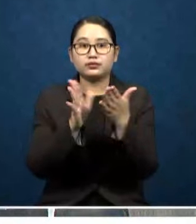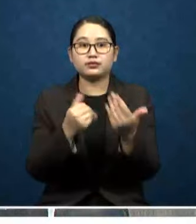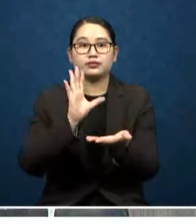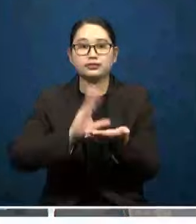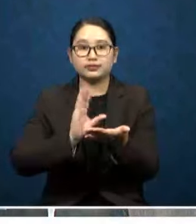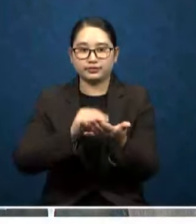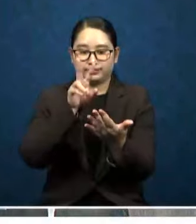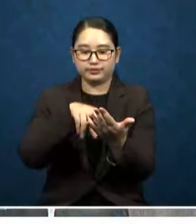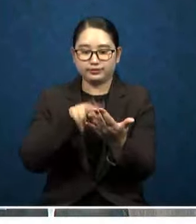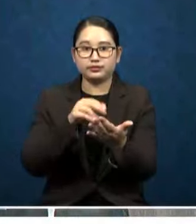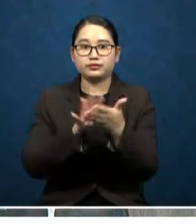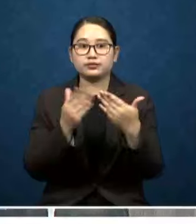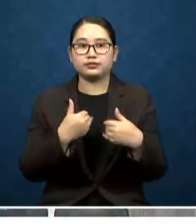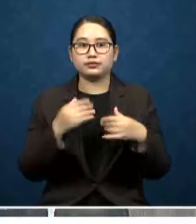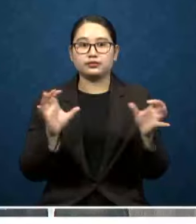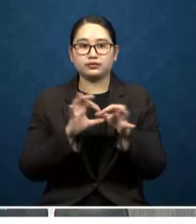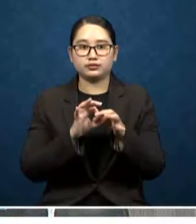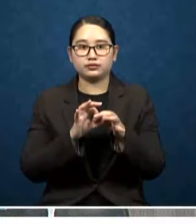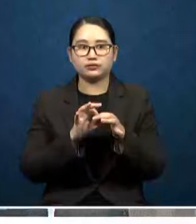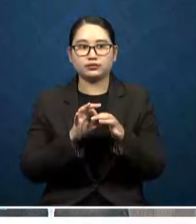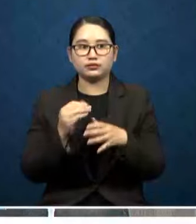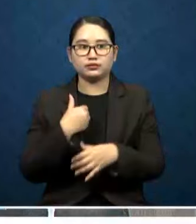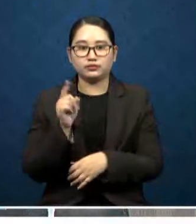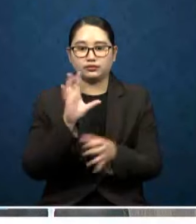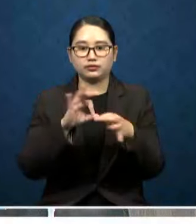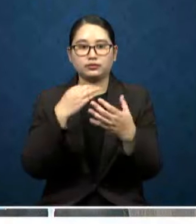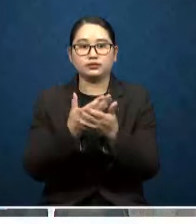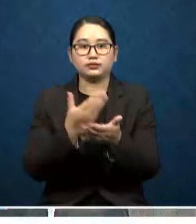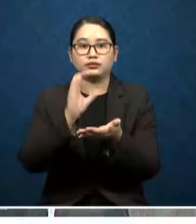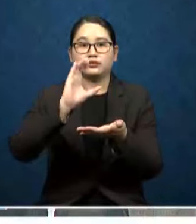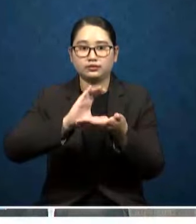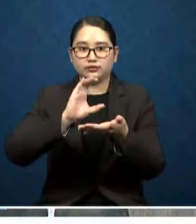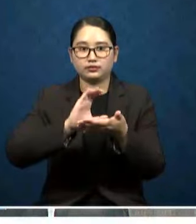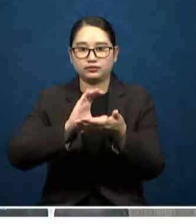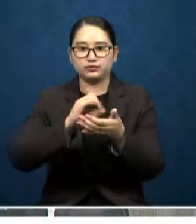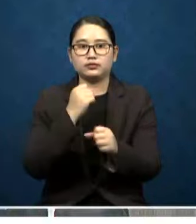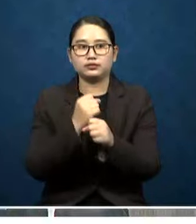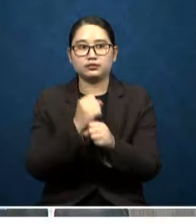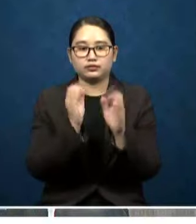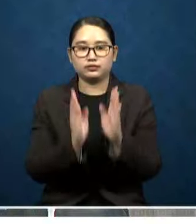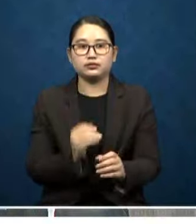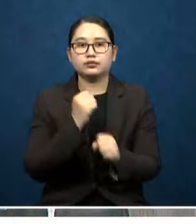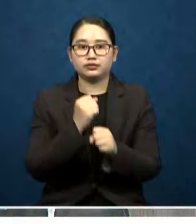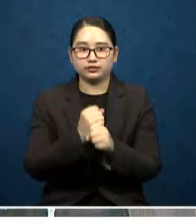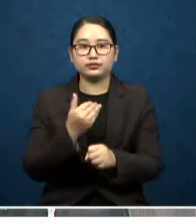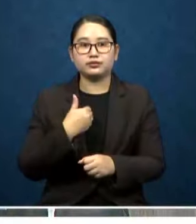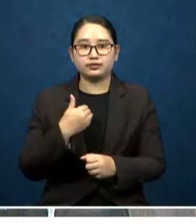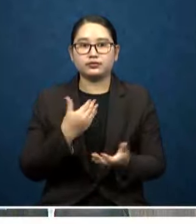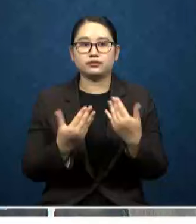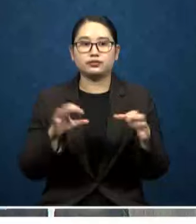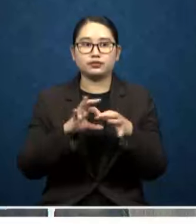มูลยังมีเรื่องของการตั้งงบประมาณบุคลากรแล้วก็